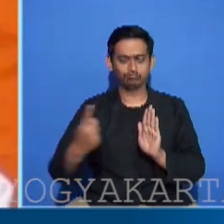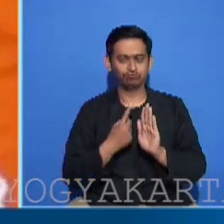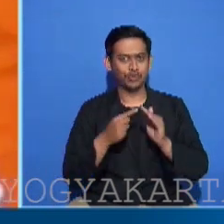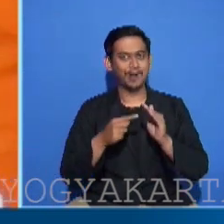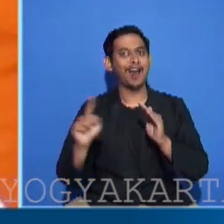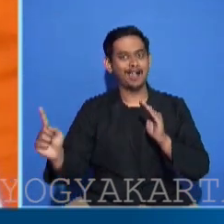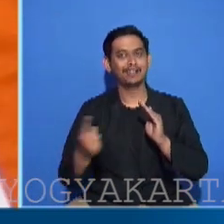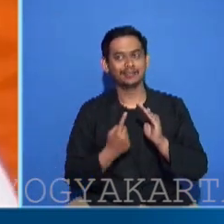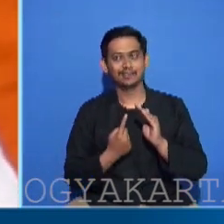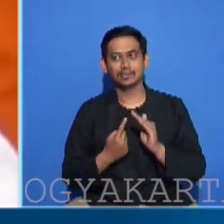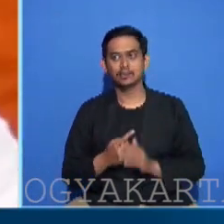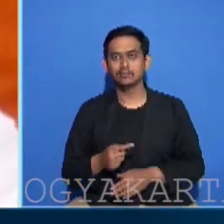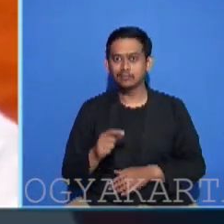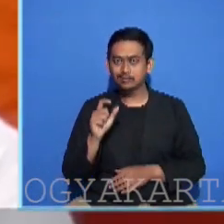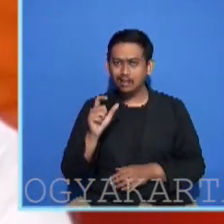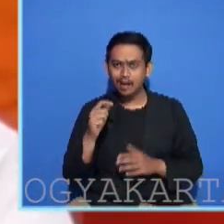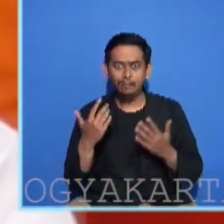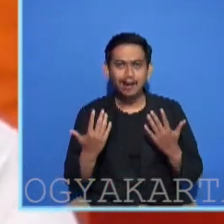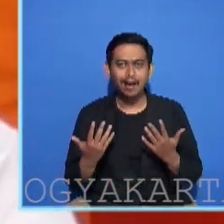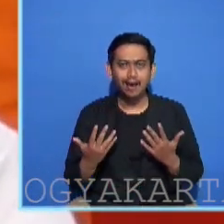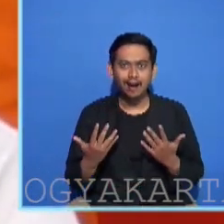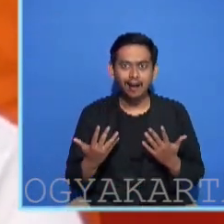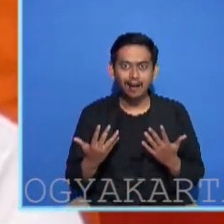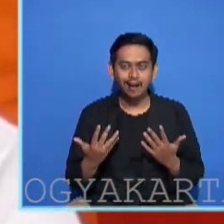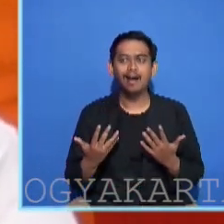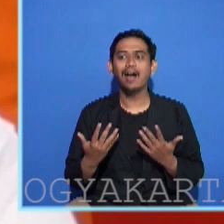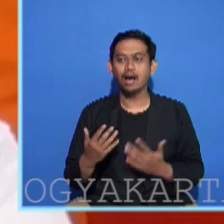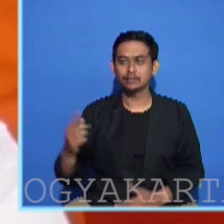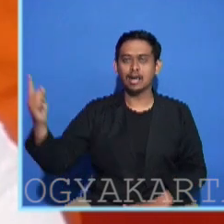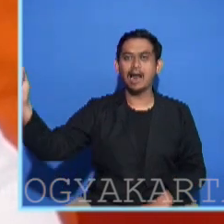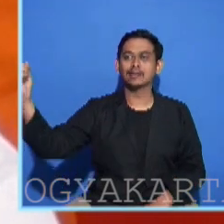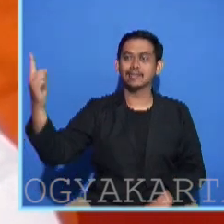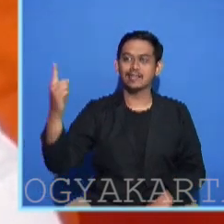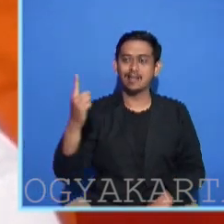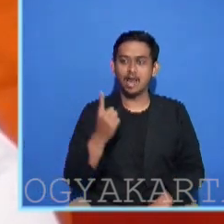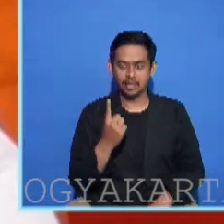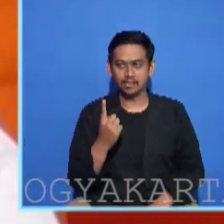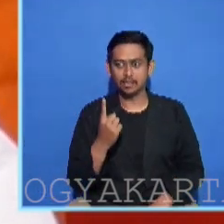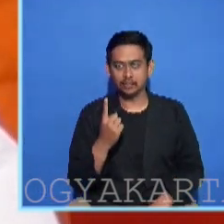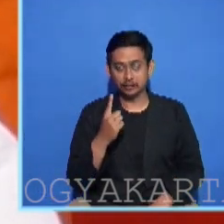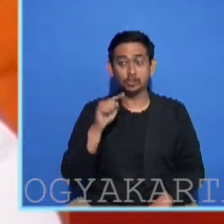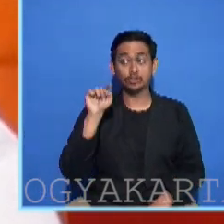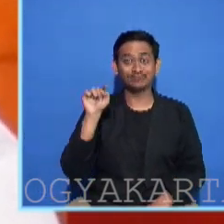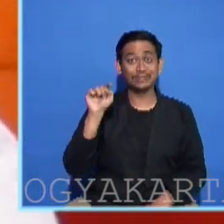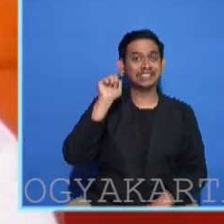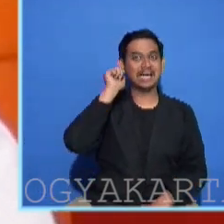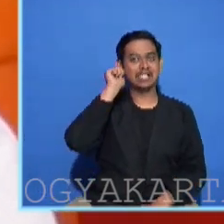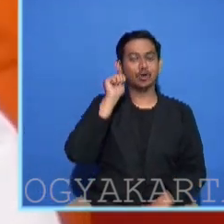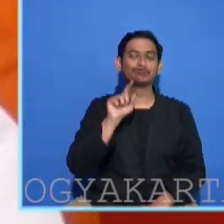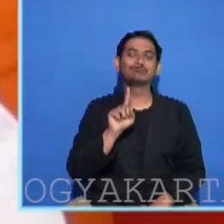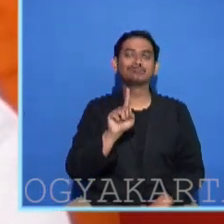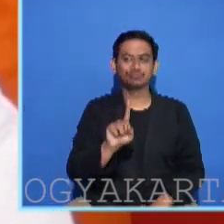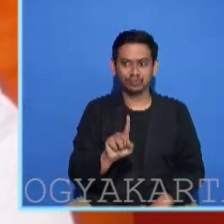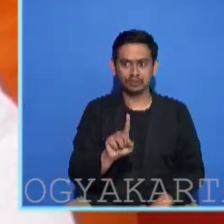Jadi sistem mereka atau modus mereka, pada saat perempuan tersebut masuk atau ikut direkrut, mereka